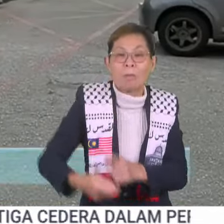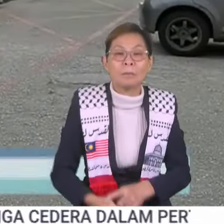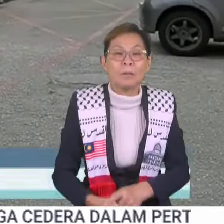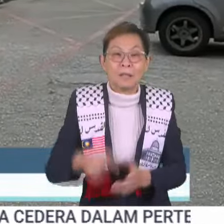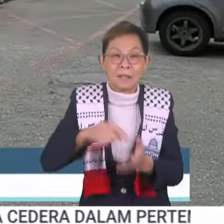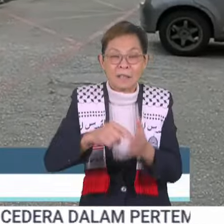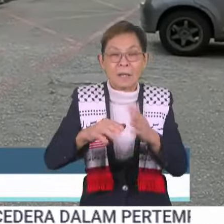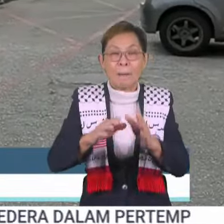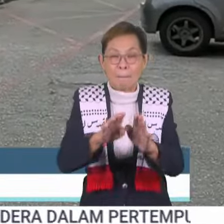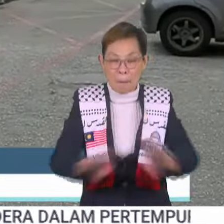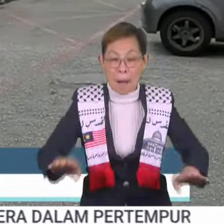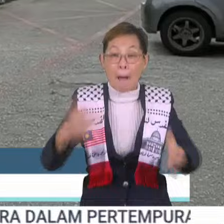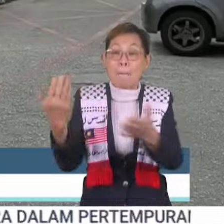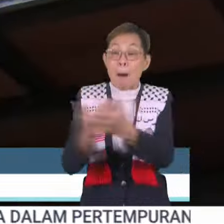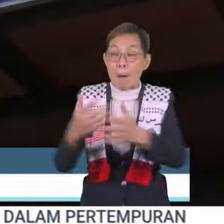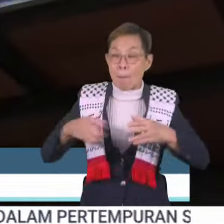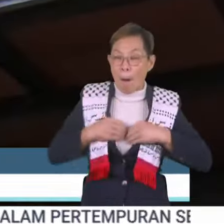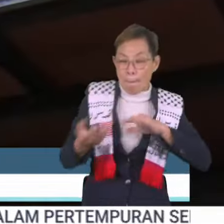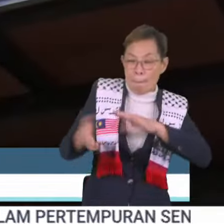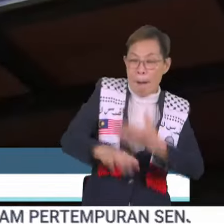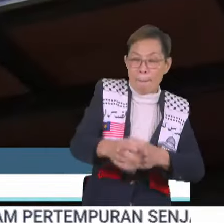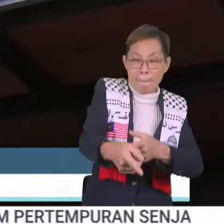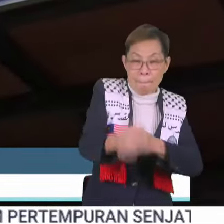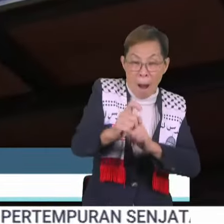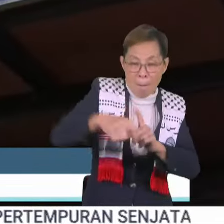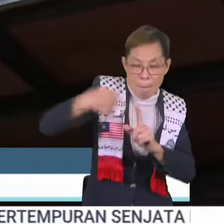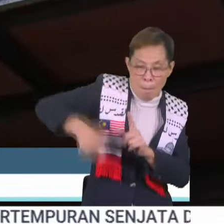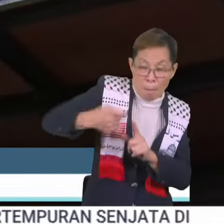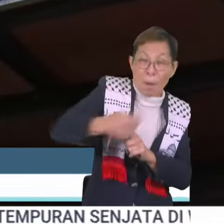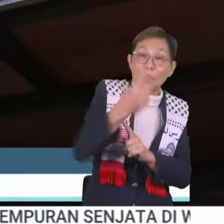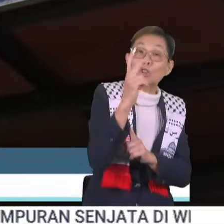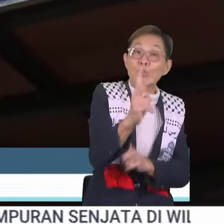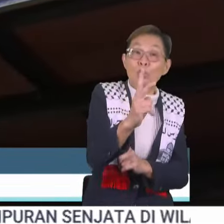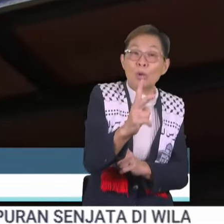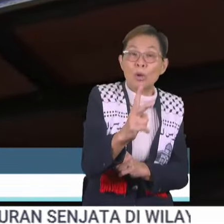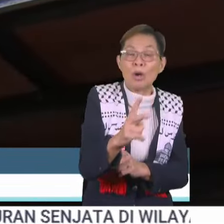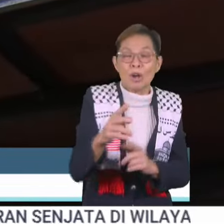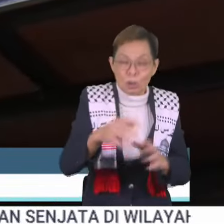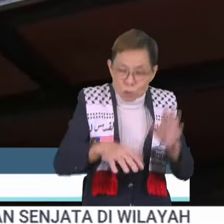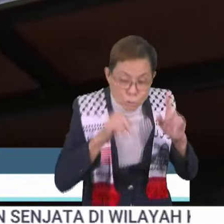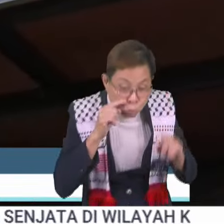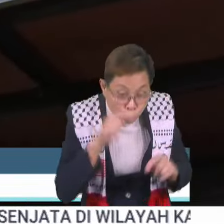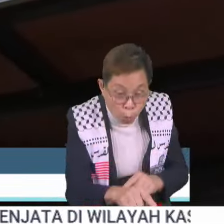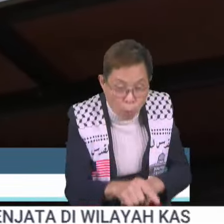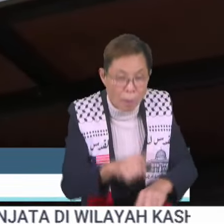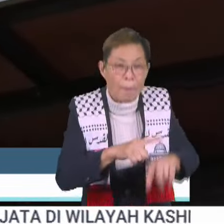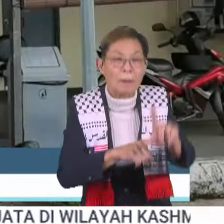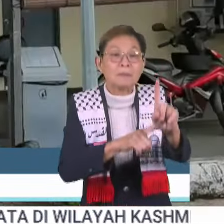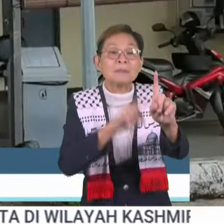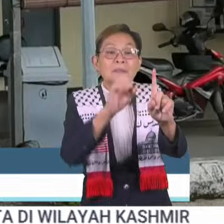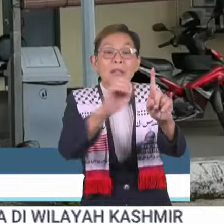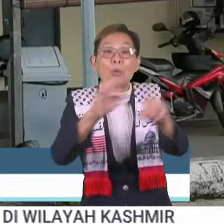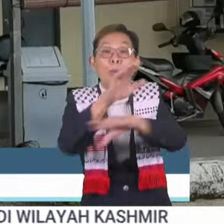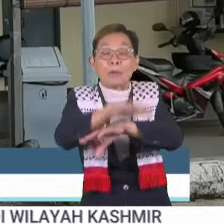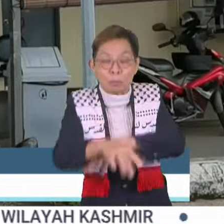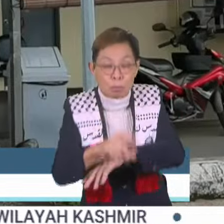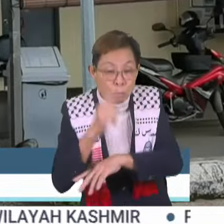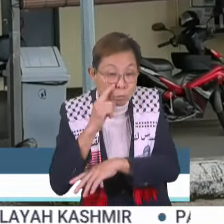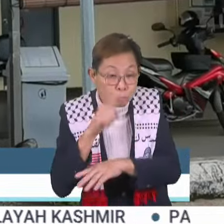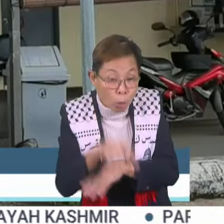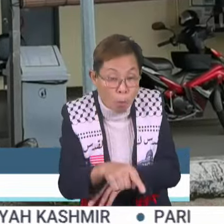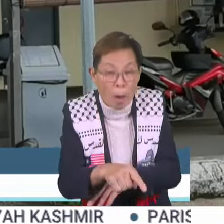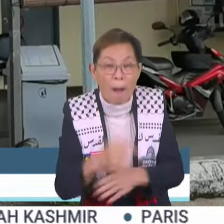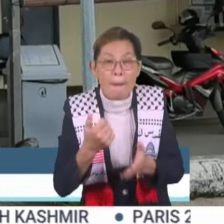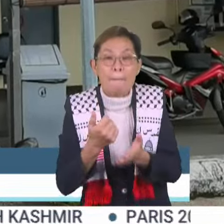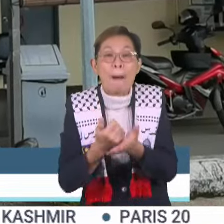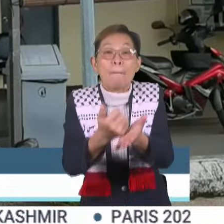Dan ini berita yang kami baru terima, mayat pemancing kedua ditemukan pasukan mencari dan menyelamat satu petang tadi. Mangsa merupakan pembantu